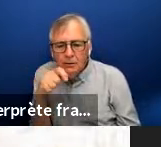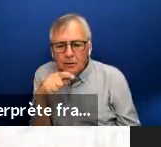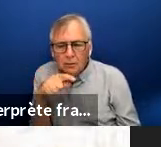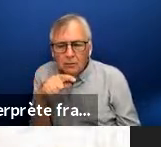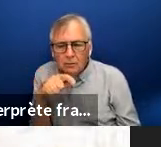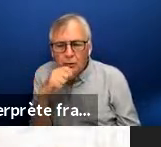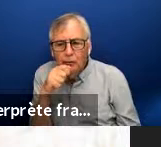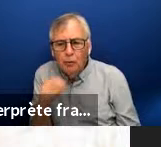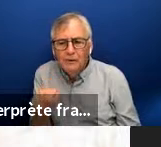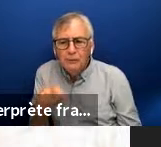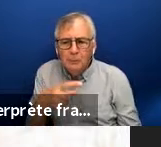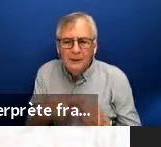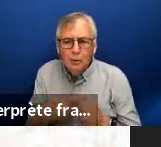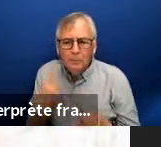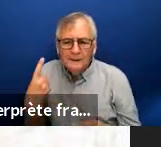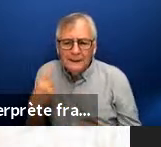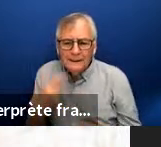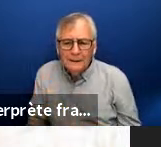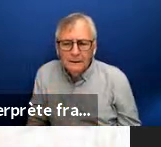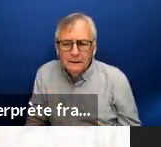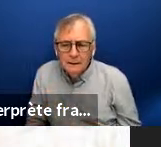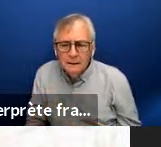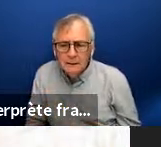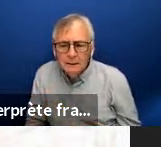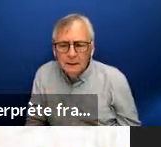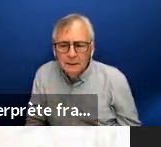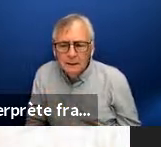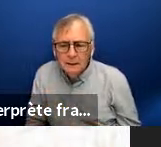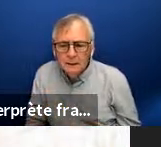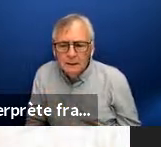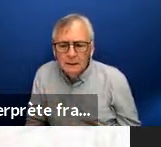Est-ce que tu veux ouvrir ton micro, peut-être?